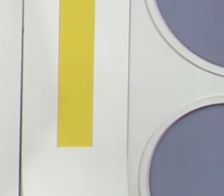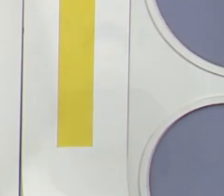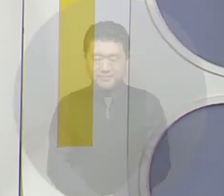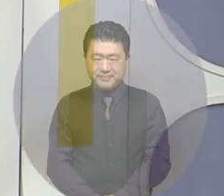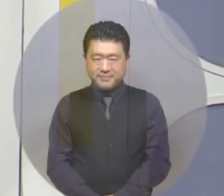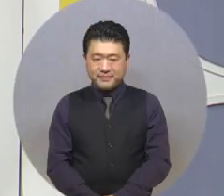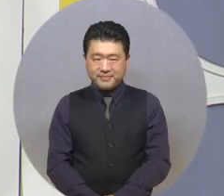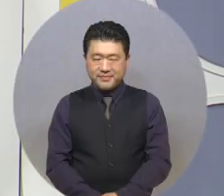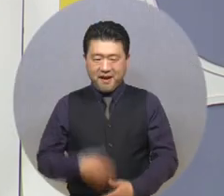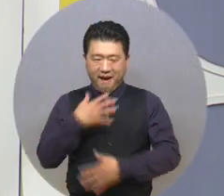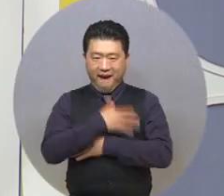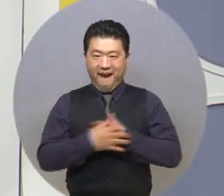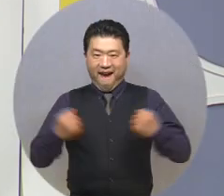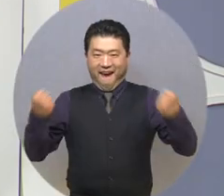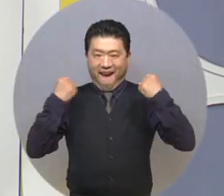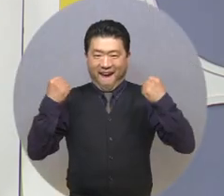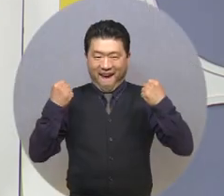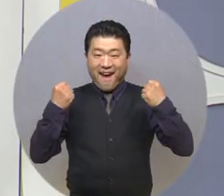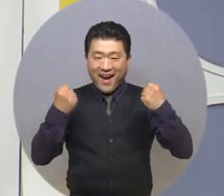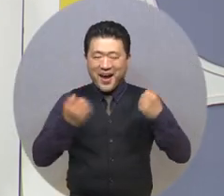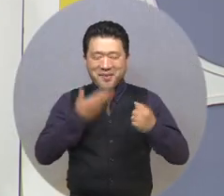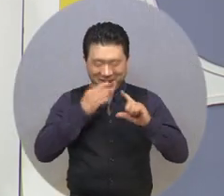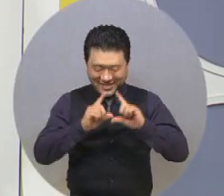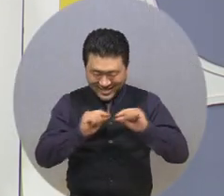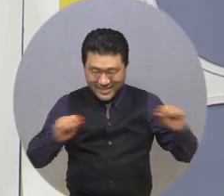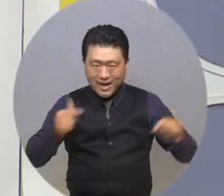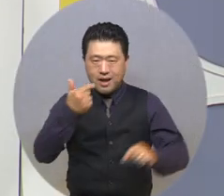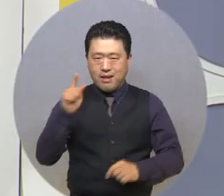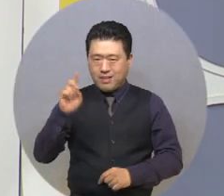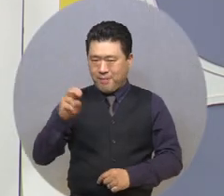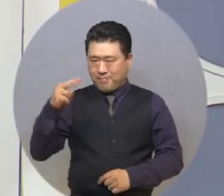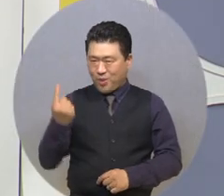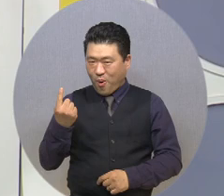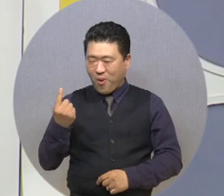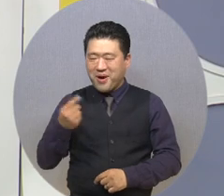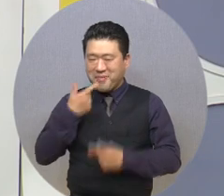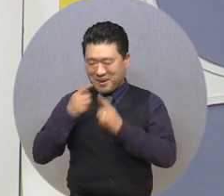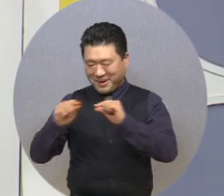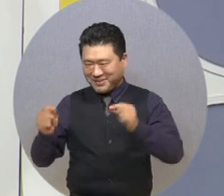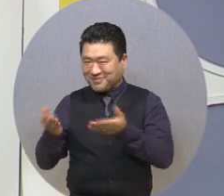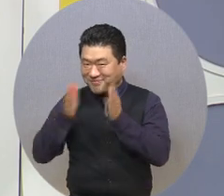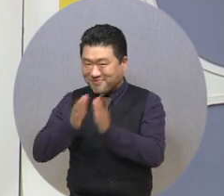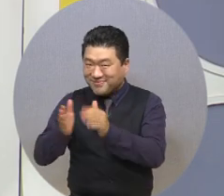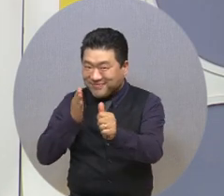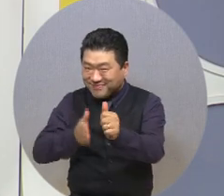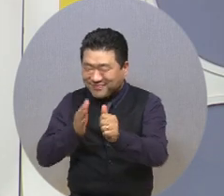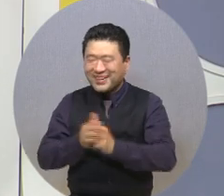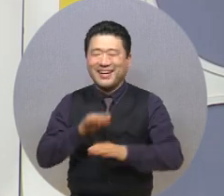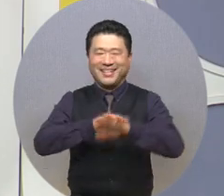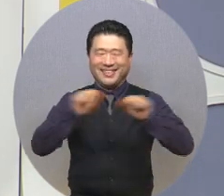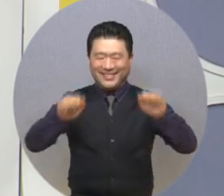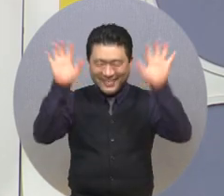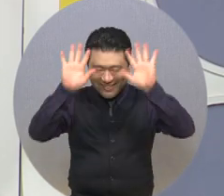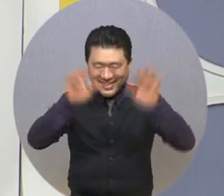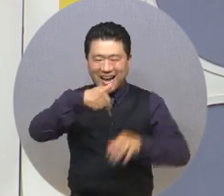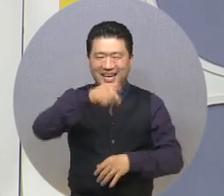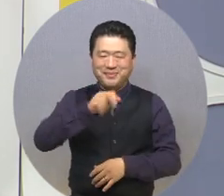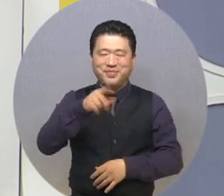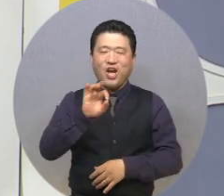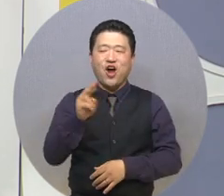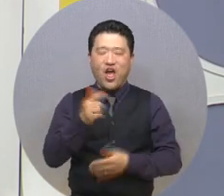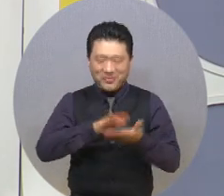건강한 한국인의 밥상은 남도장터에서 준비하세요. 복지TV 시청자 여러분 안녕하세요. 국민안내양 가수